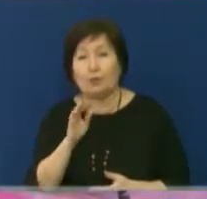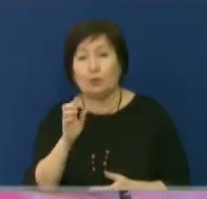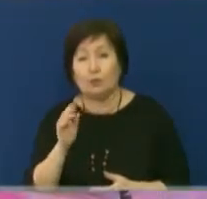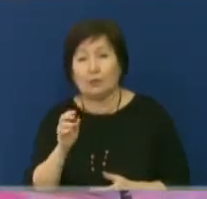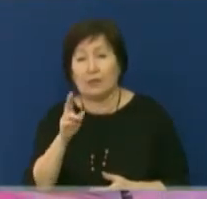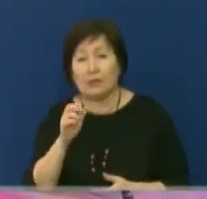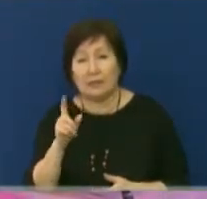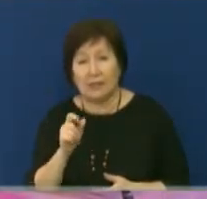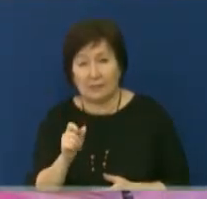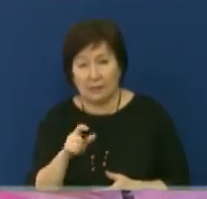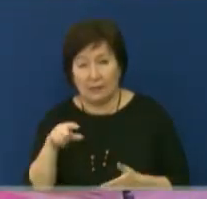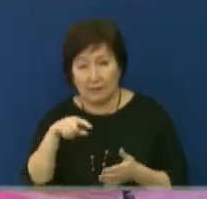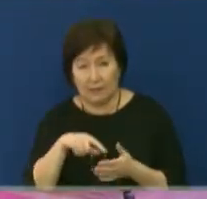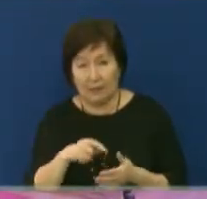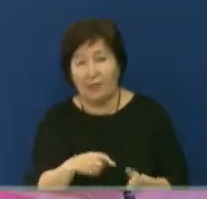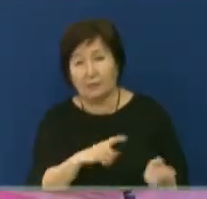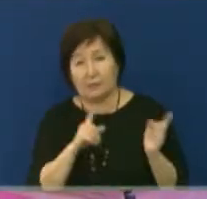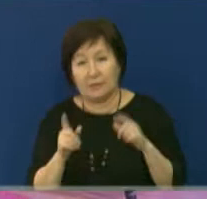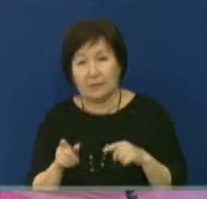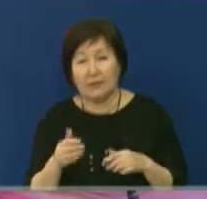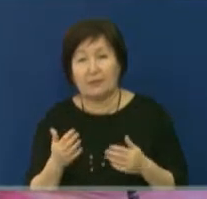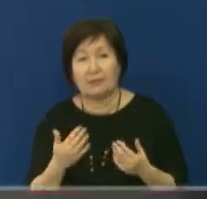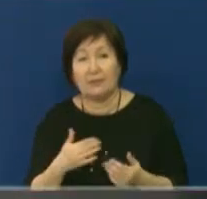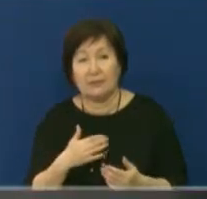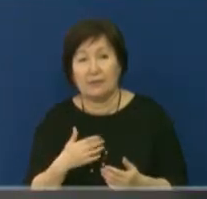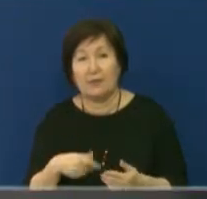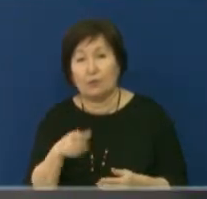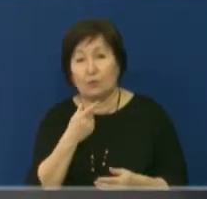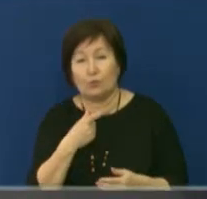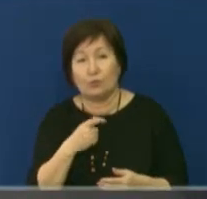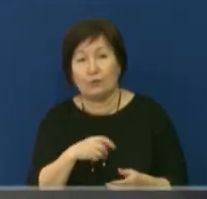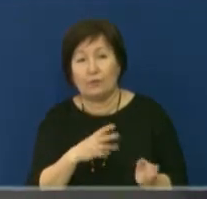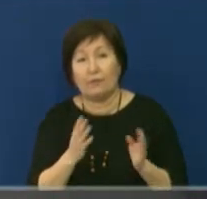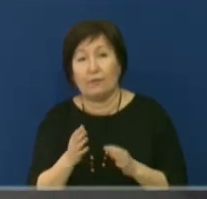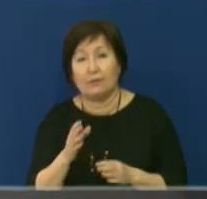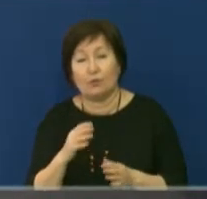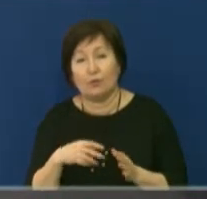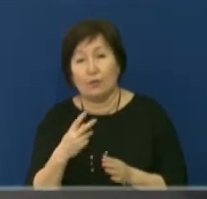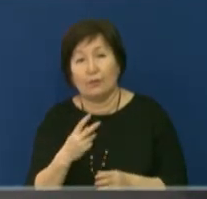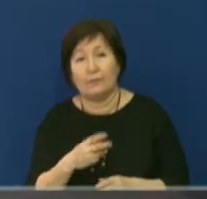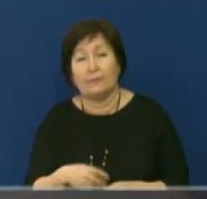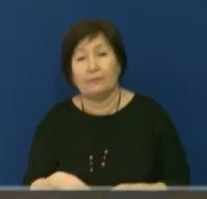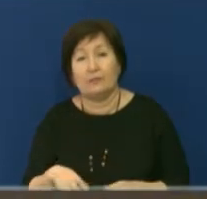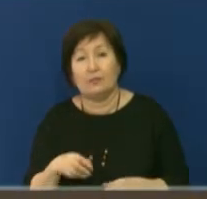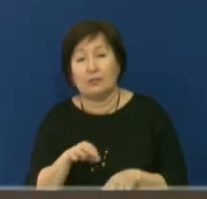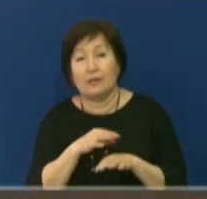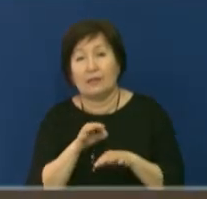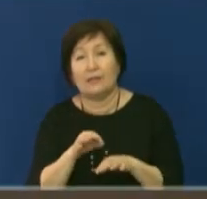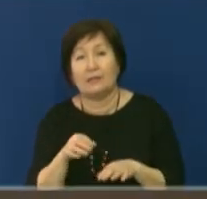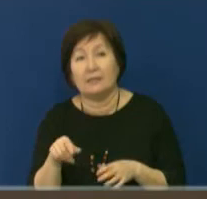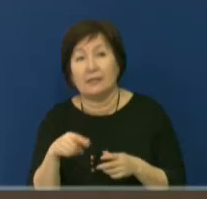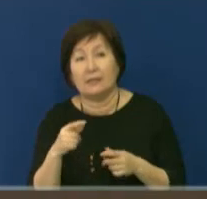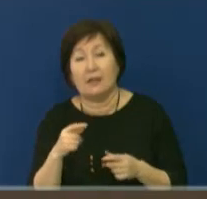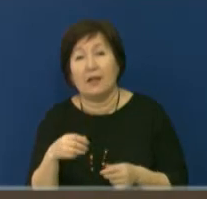который способствует сохранению и развитию многонациональной культуры Республики Казахстан, рассказывает организатор фестиваля.